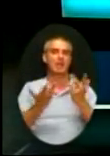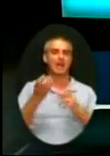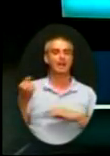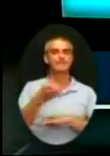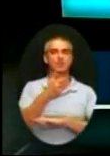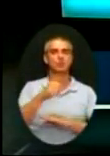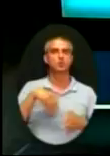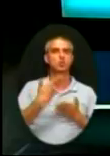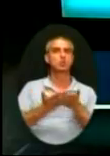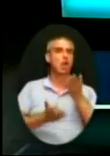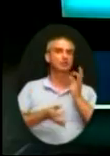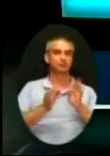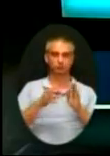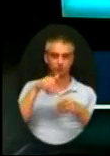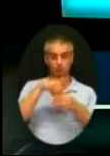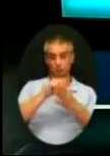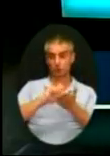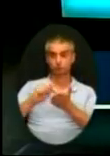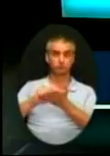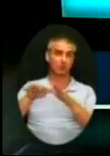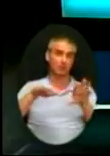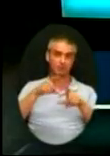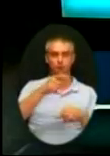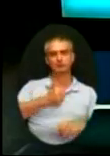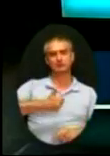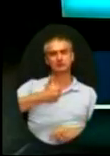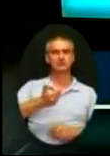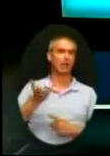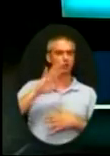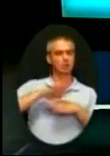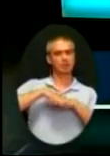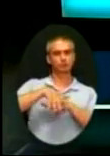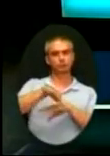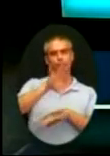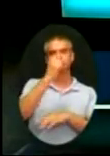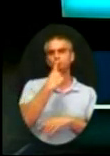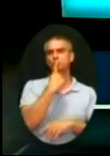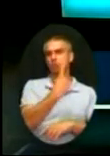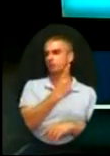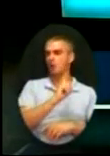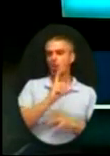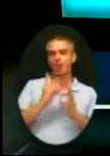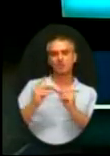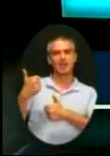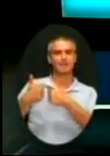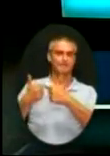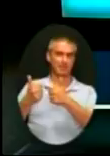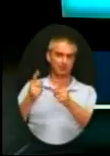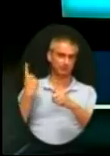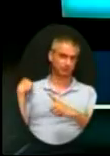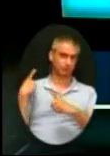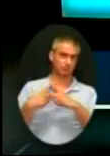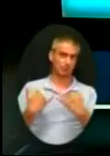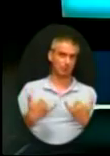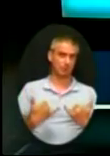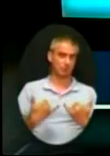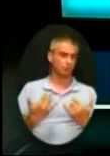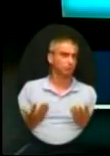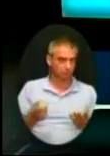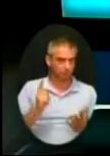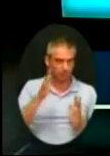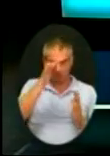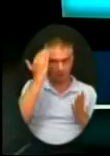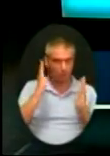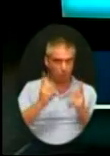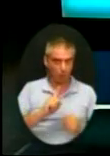המינוי של יועצים משפטיים במשרדים, שלשר תהיה יותר השפעה והוא יבחר אנשים, לא בדרך המכרזית שהייתה עד עכשיו. זה